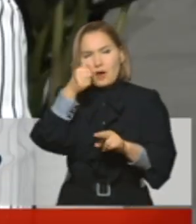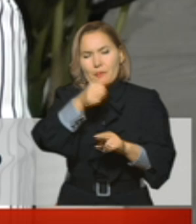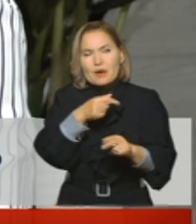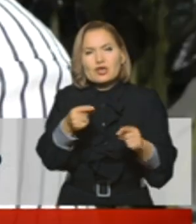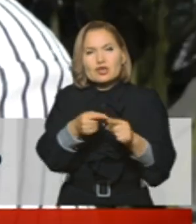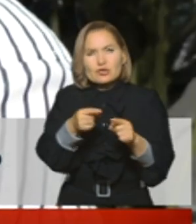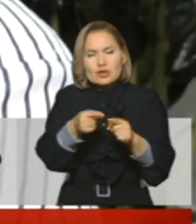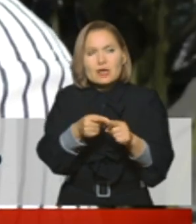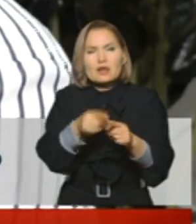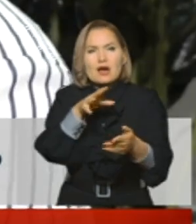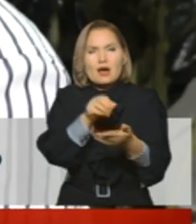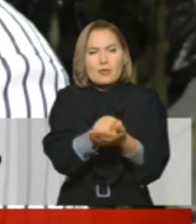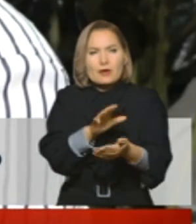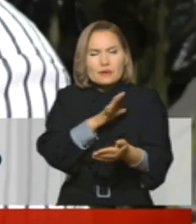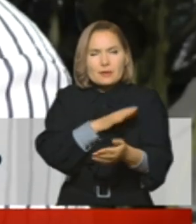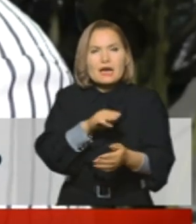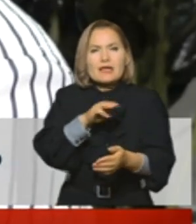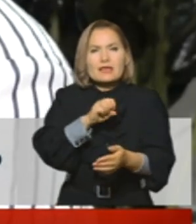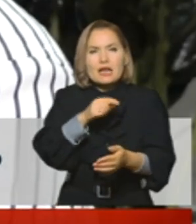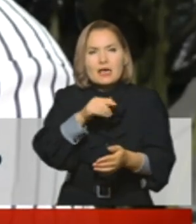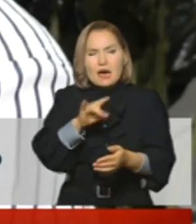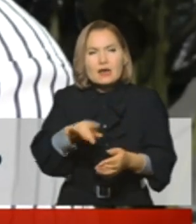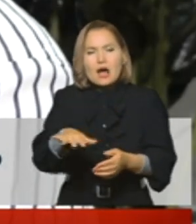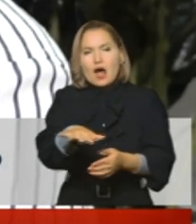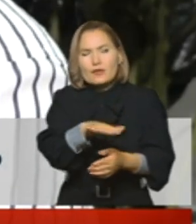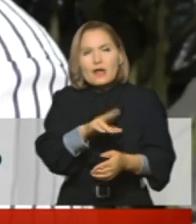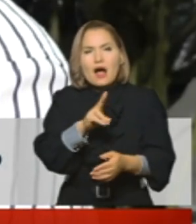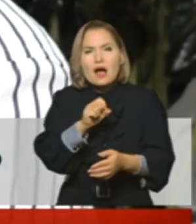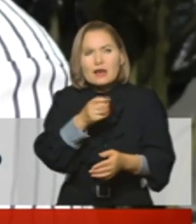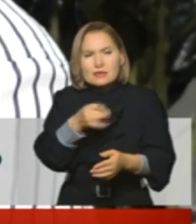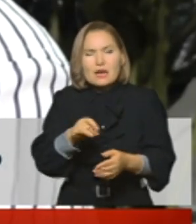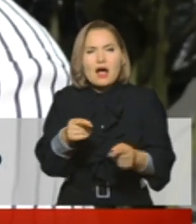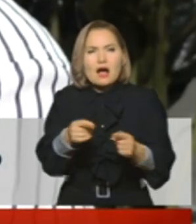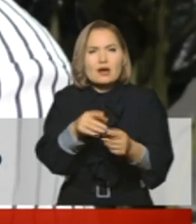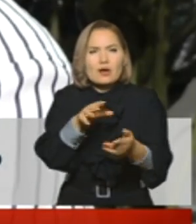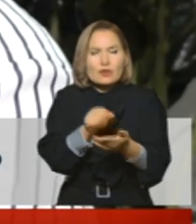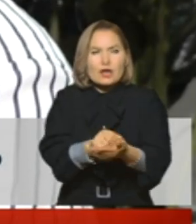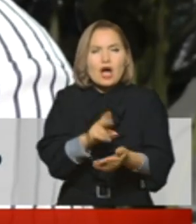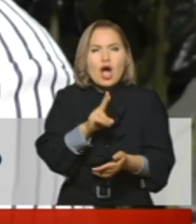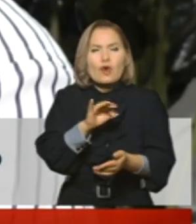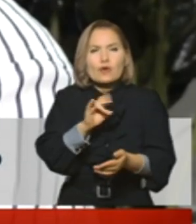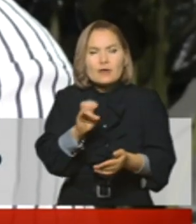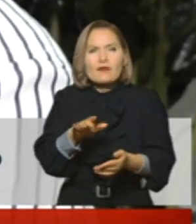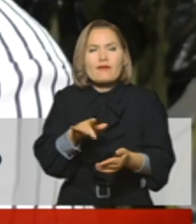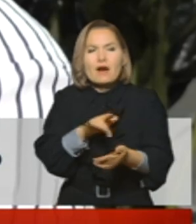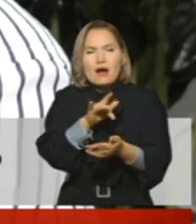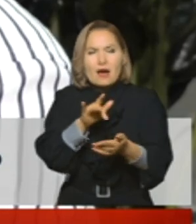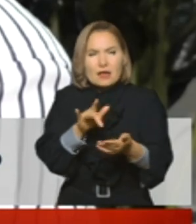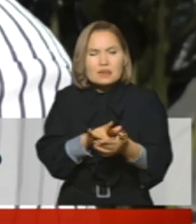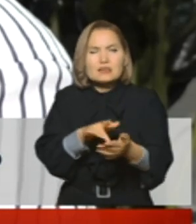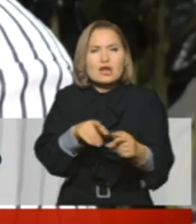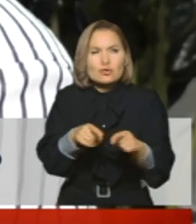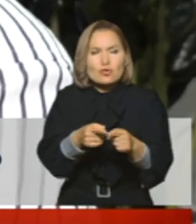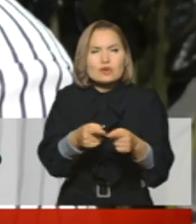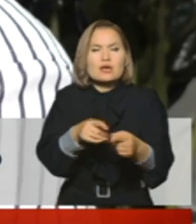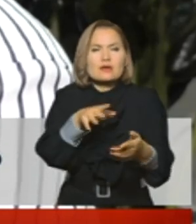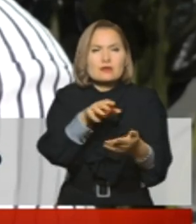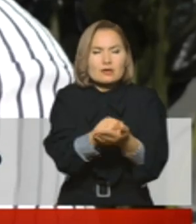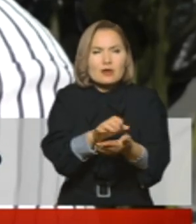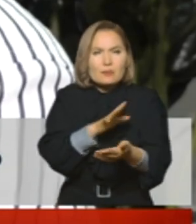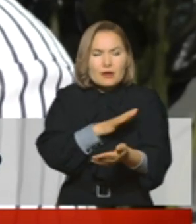алып отырмыз. Бұл жалғыз Талғар ауданы емес, бізде қазір Қарасай ауданында да жалға алып отырмыз, Қонаев қаласында жалға алып отырмыз. Онымен